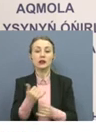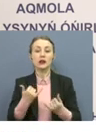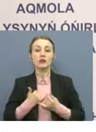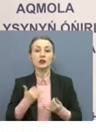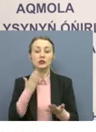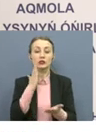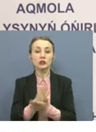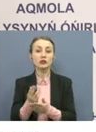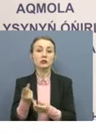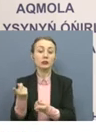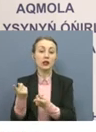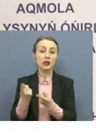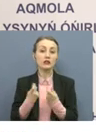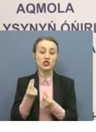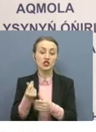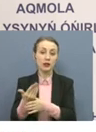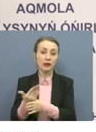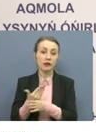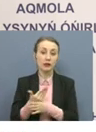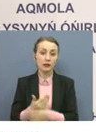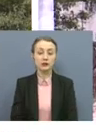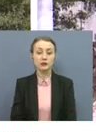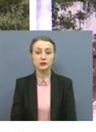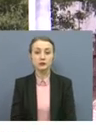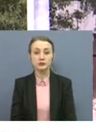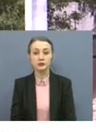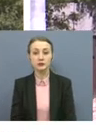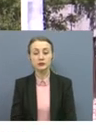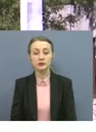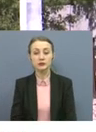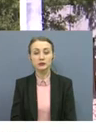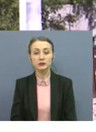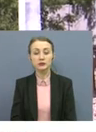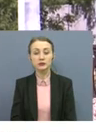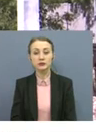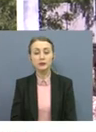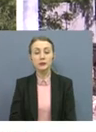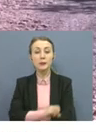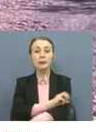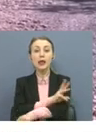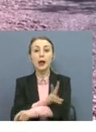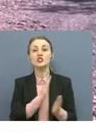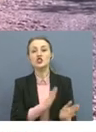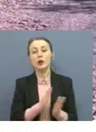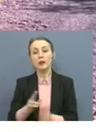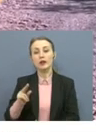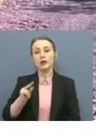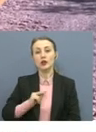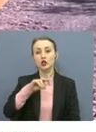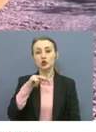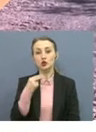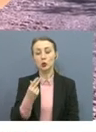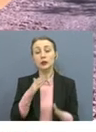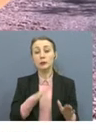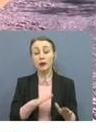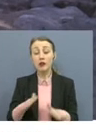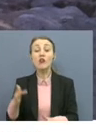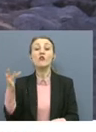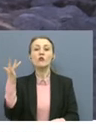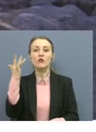1 миллиард 354 миллион теңге бөлінді. Өңірде жол жөндеу бағытына 320 миллион теңге жұмылдырылыпты. Ескі